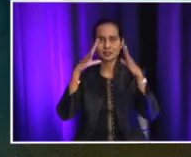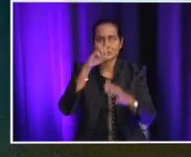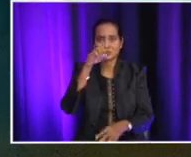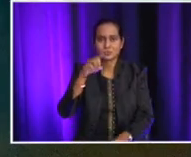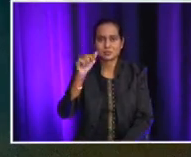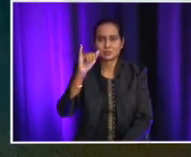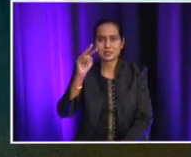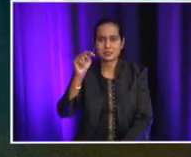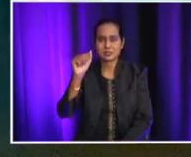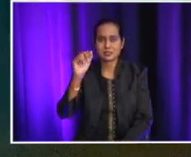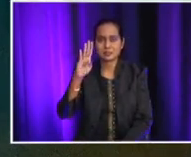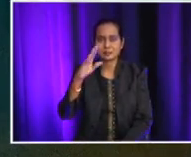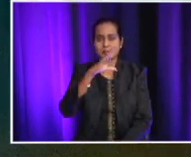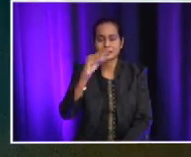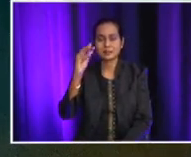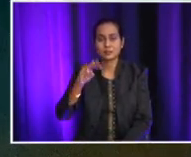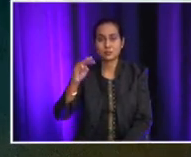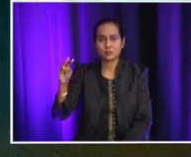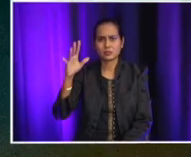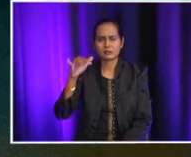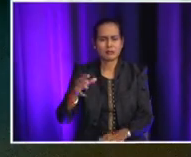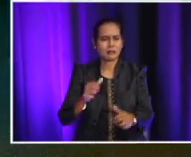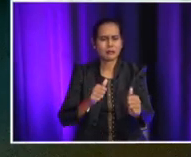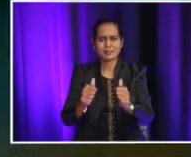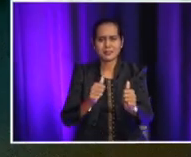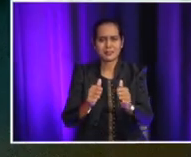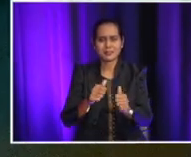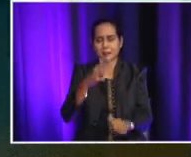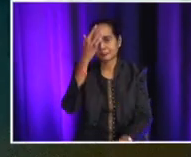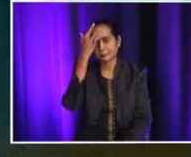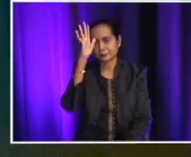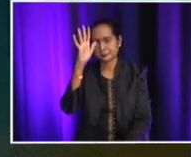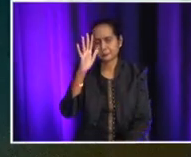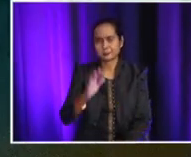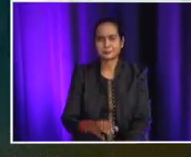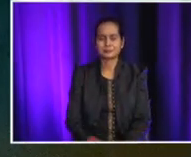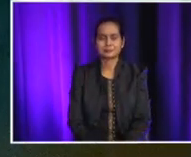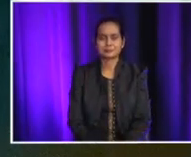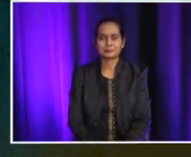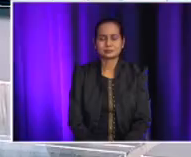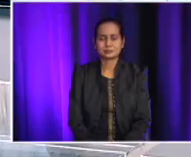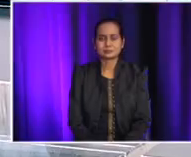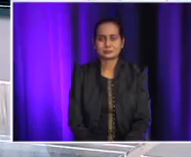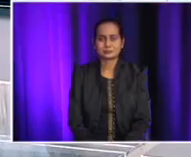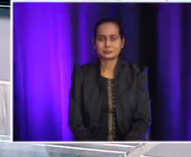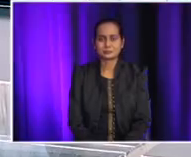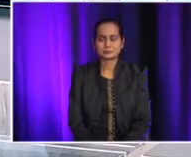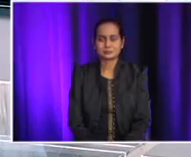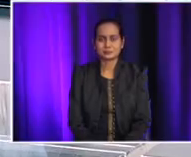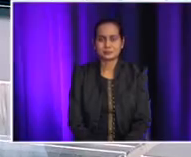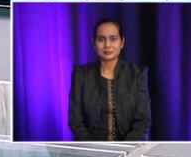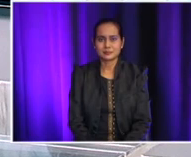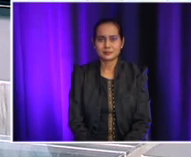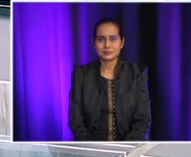murid-murid kita yang cukup aktif cukup pintar ini daripada Sekolah Menengah kebangsaan Bandar utama dan masyarakat 3 Petaling